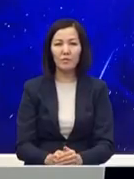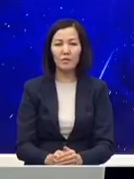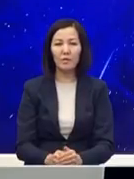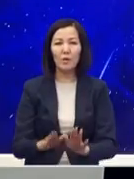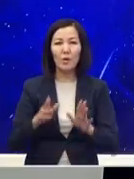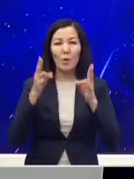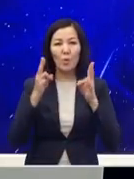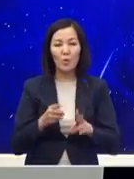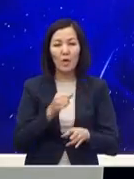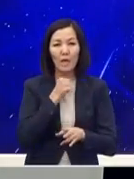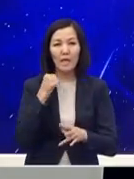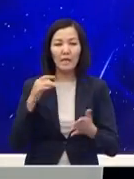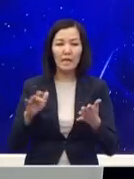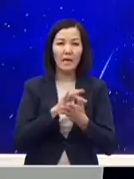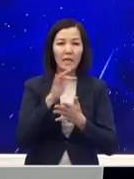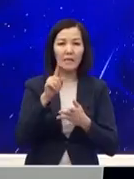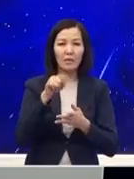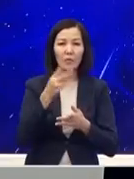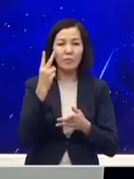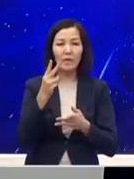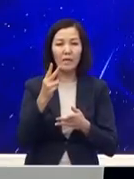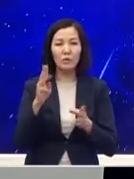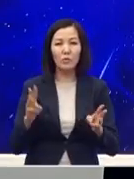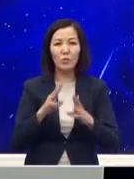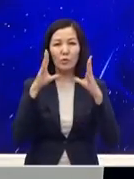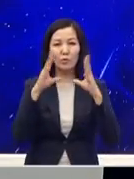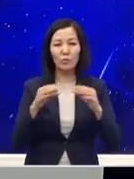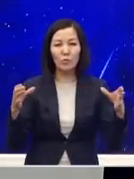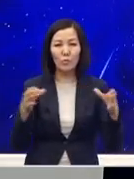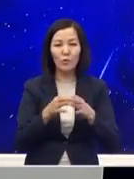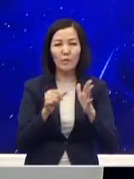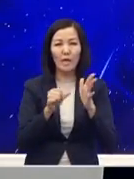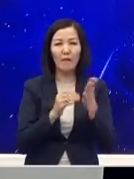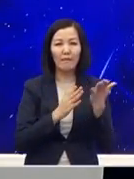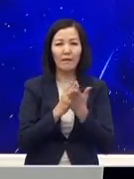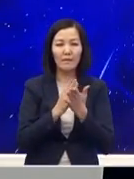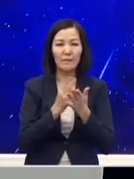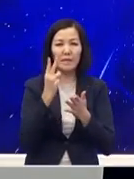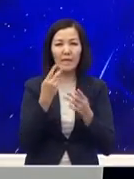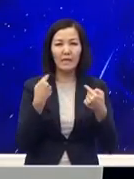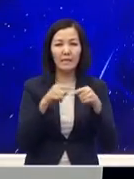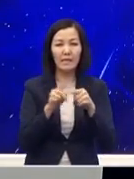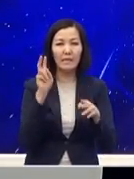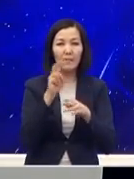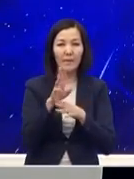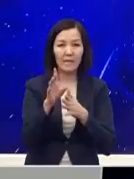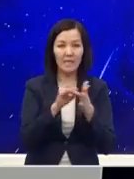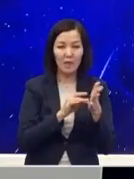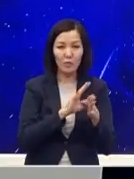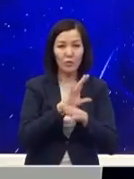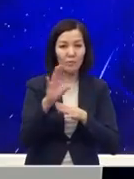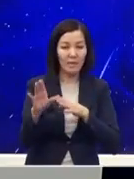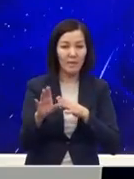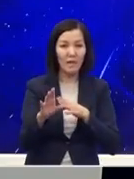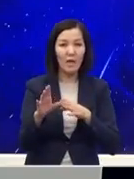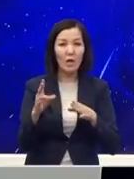Оқиға орнына Талғар қаласындағы нөмірі 2-ші мамандандырылған өрт сөндіру бөлімінің 6 қызметкері мен 2 бірлік техникасы дереу жіберілді. Өрт